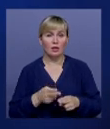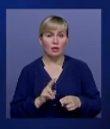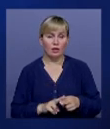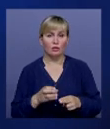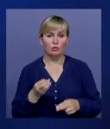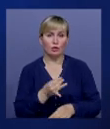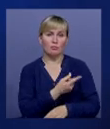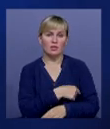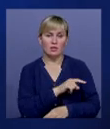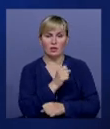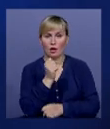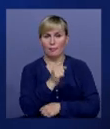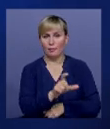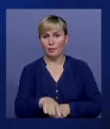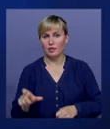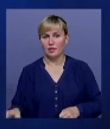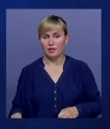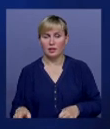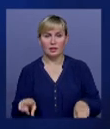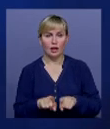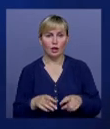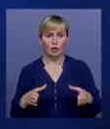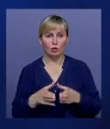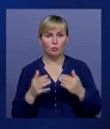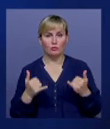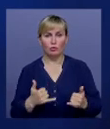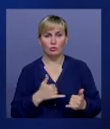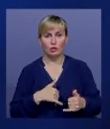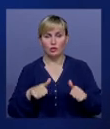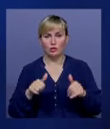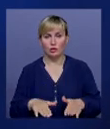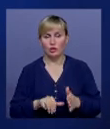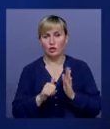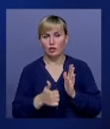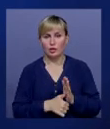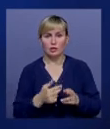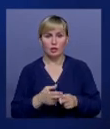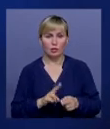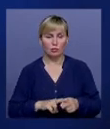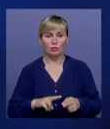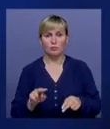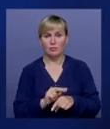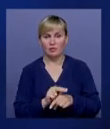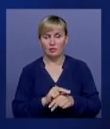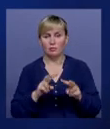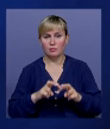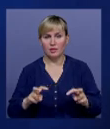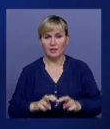еще и медицинские работники. Таких групп на сегодня у нас определено 16, которые подлежат профилактическому